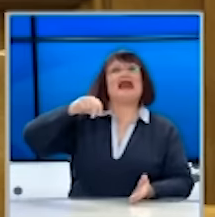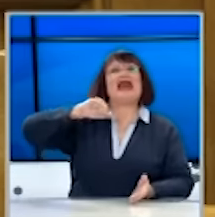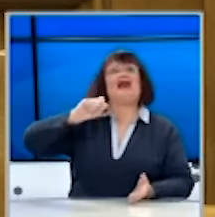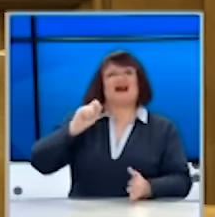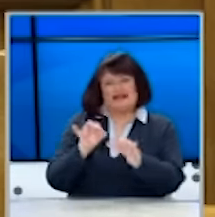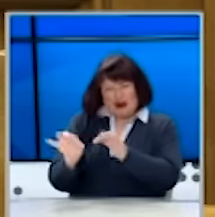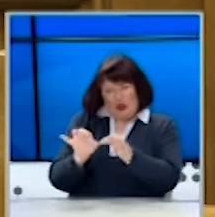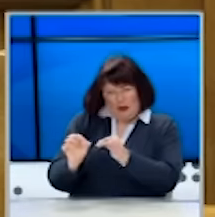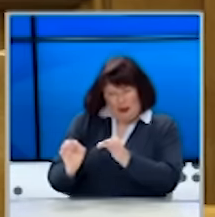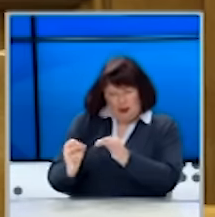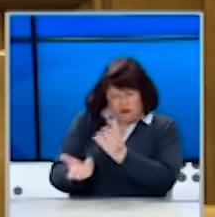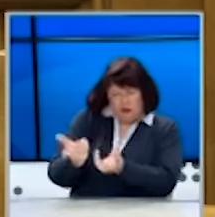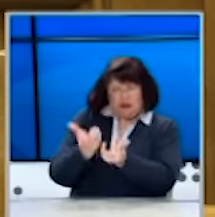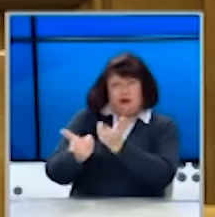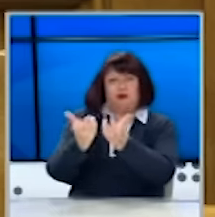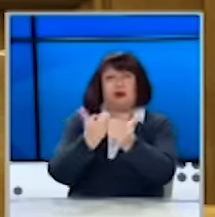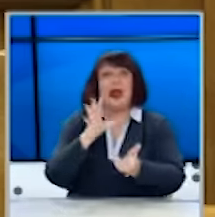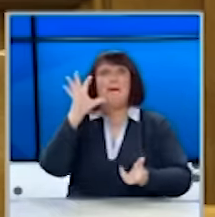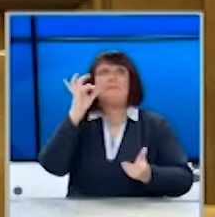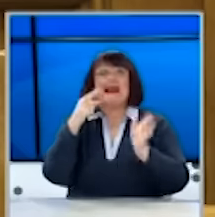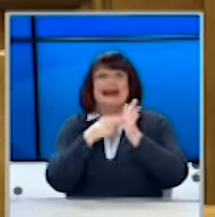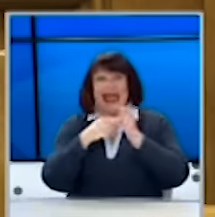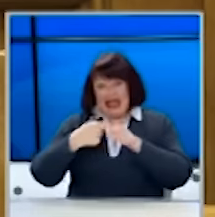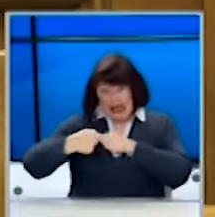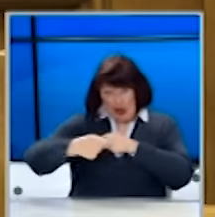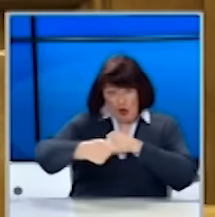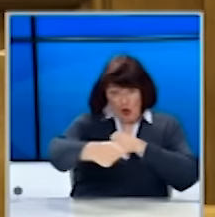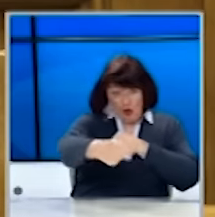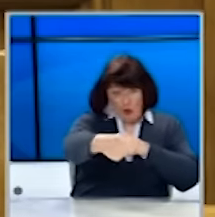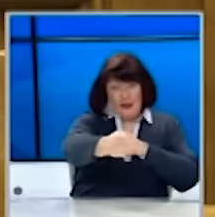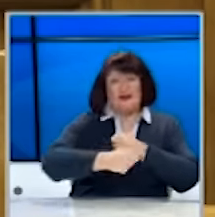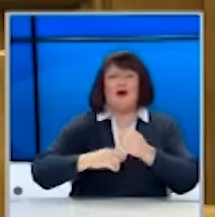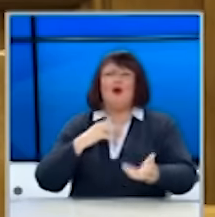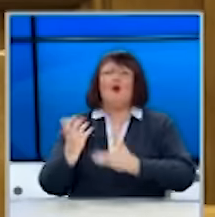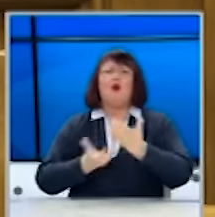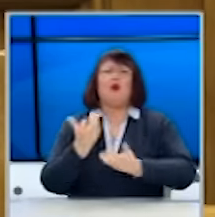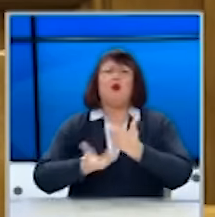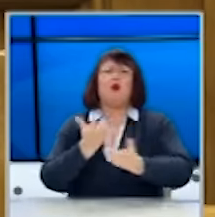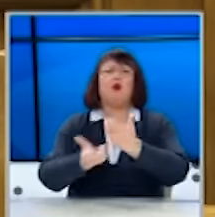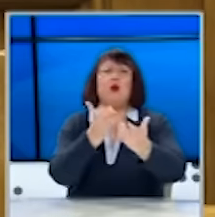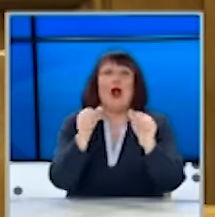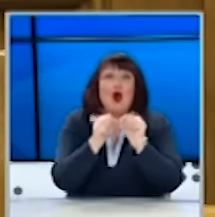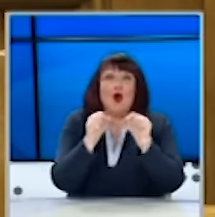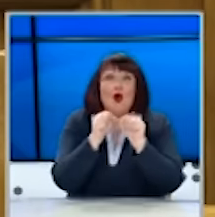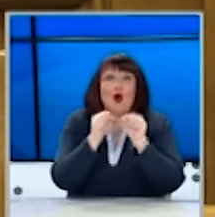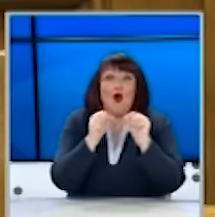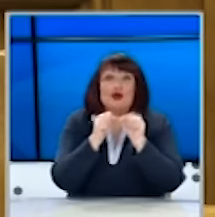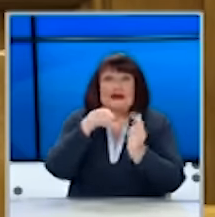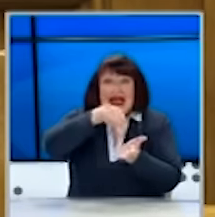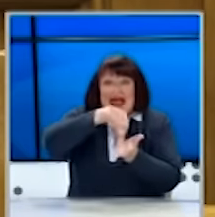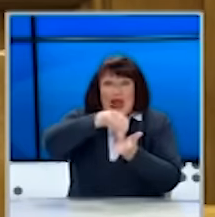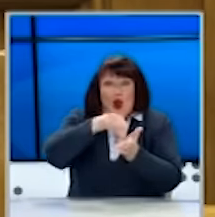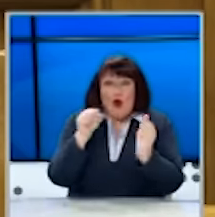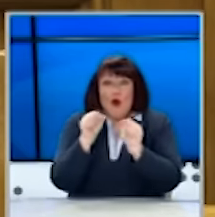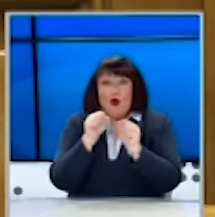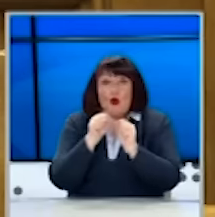οικόπεδο, διέσχισε πάνω από 50 χιλιόμετρα και έφτασε να καίει μέσα στον αστικό ιστό της πρωτεύουσας,